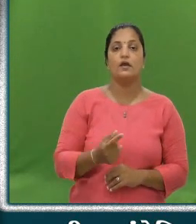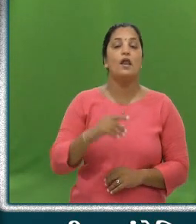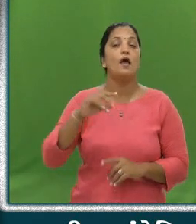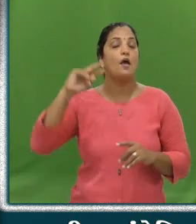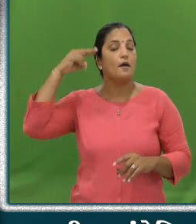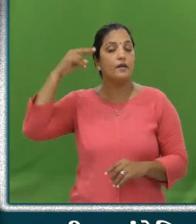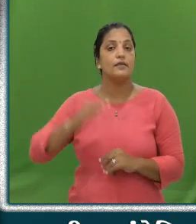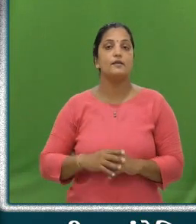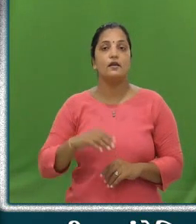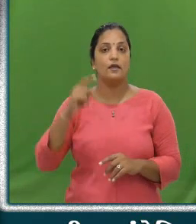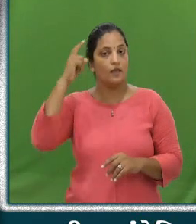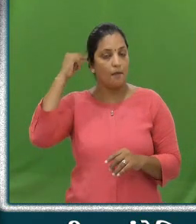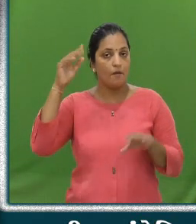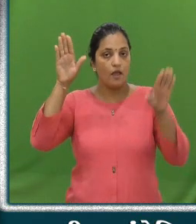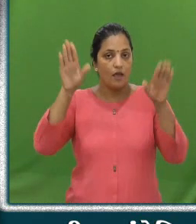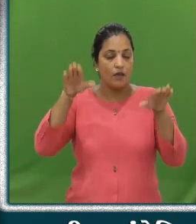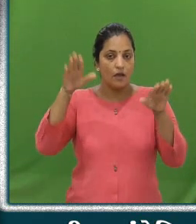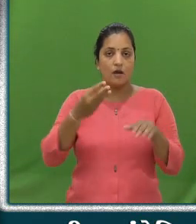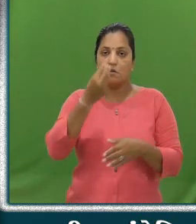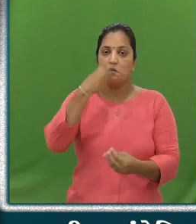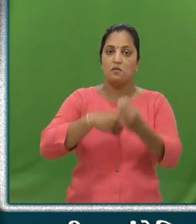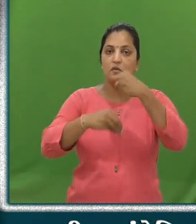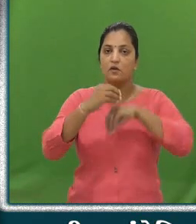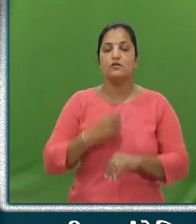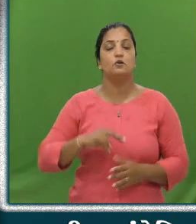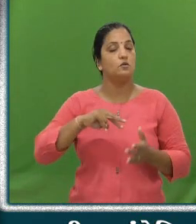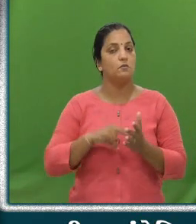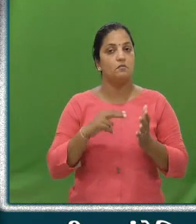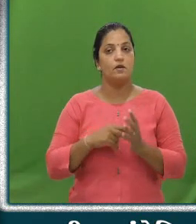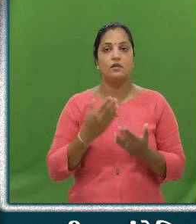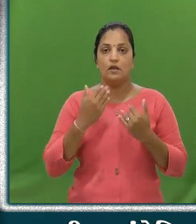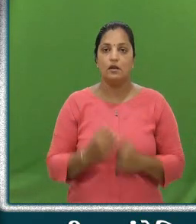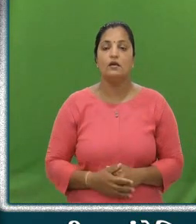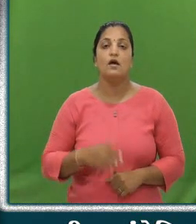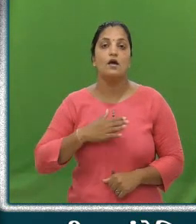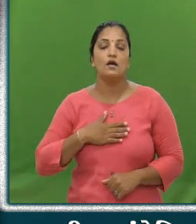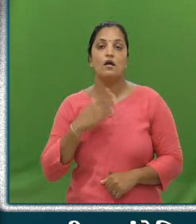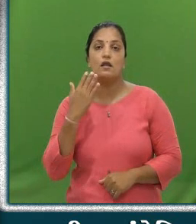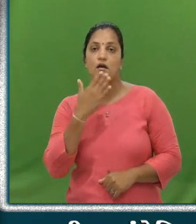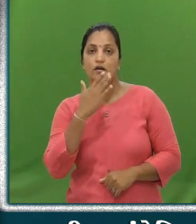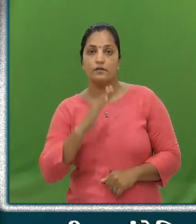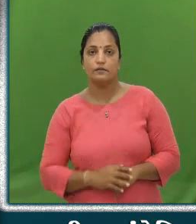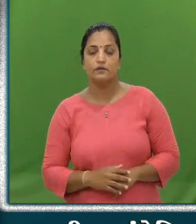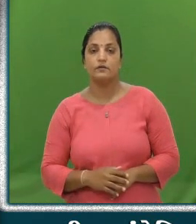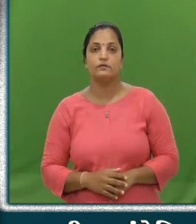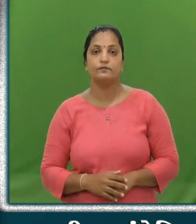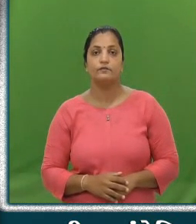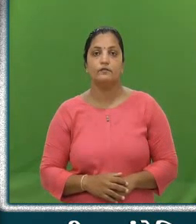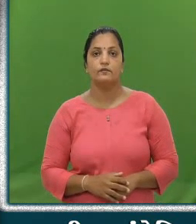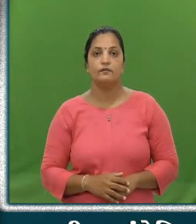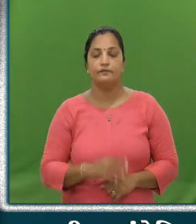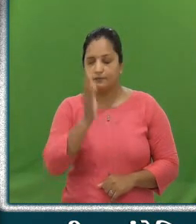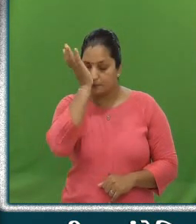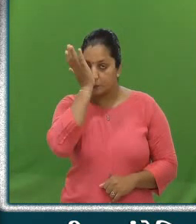છે તો આ રીતે ઘટતી જતી જોવા મળે છે એટલે કે અહીં જે લીલો રંગ જે કે અહીં જો ઘટતી અહીંથી આગળ